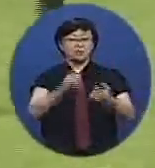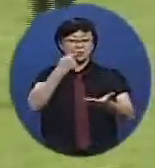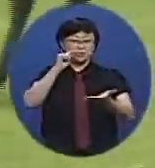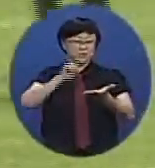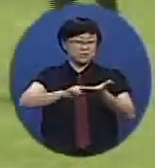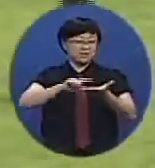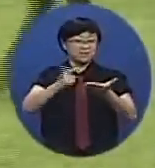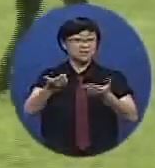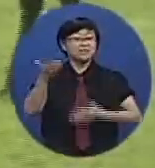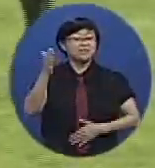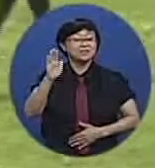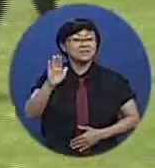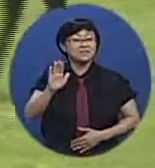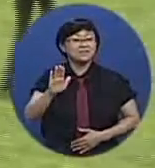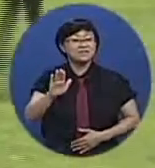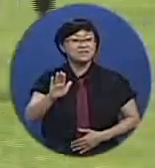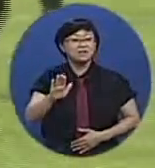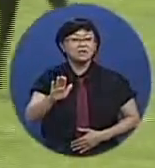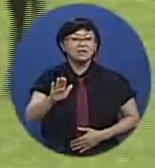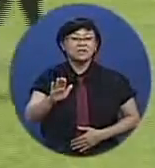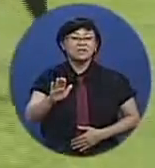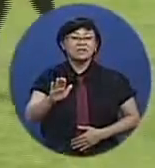말처럼 듣지 않아도